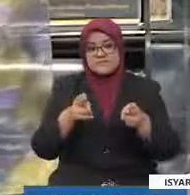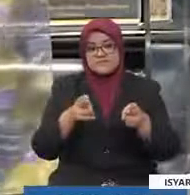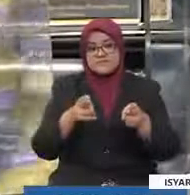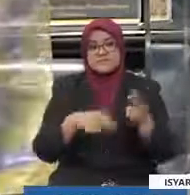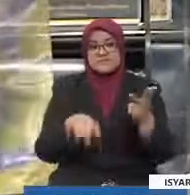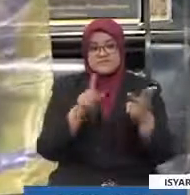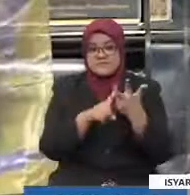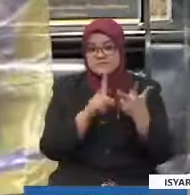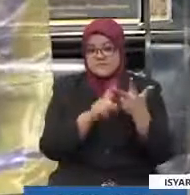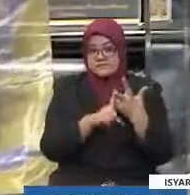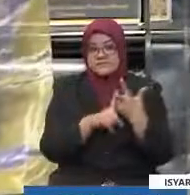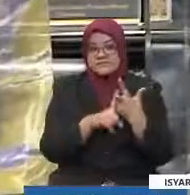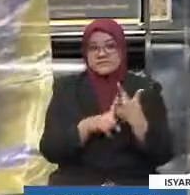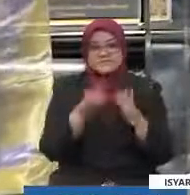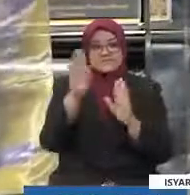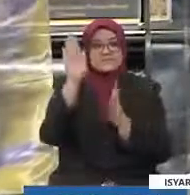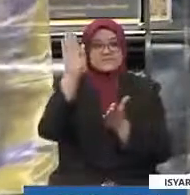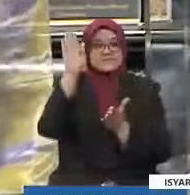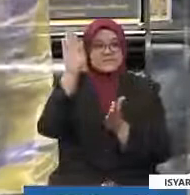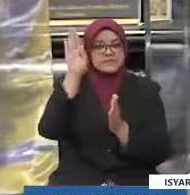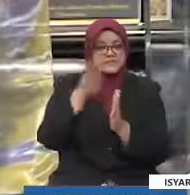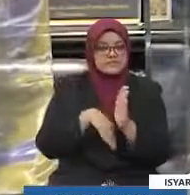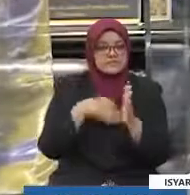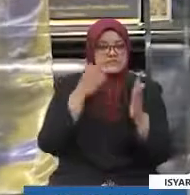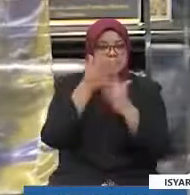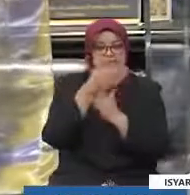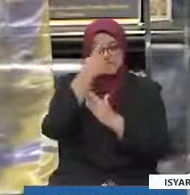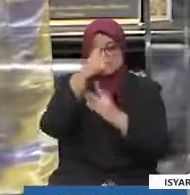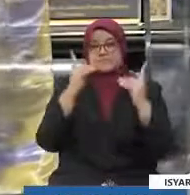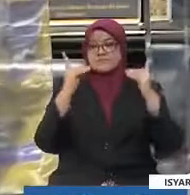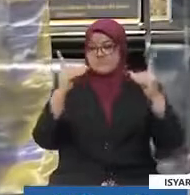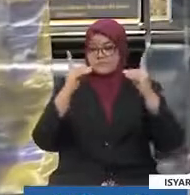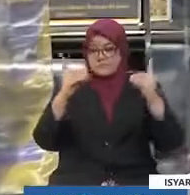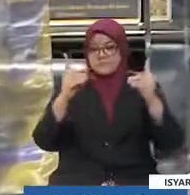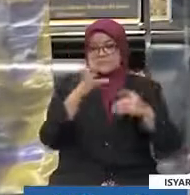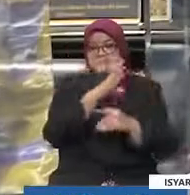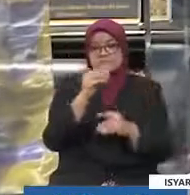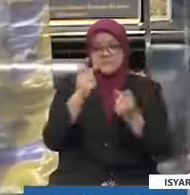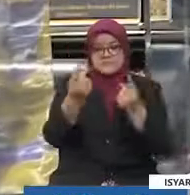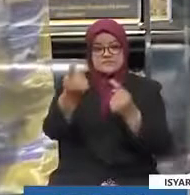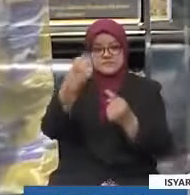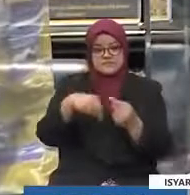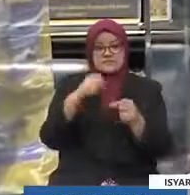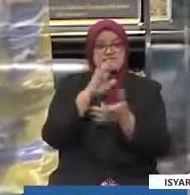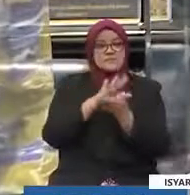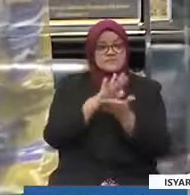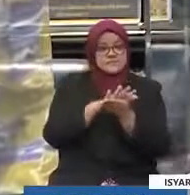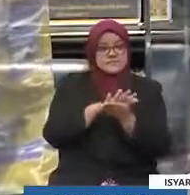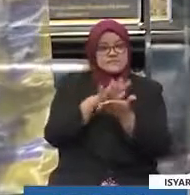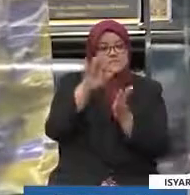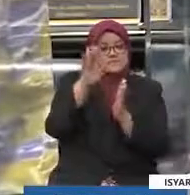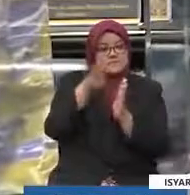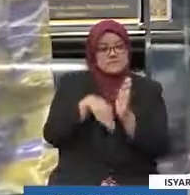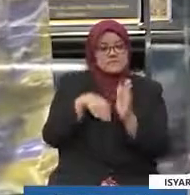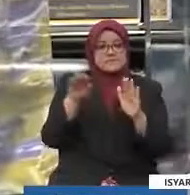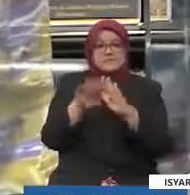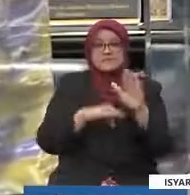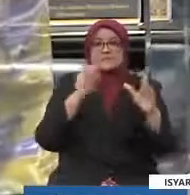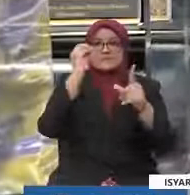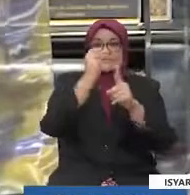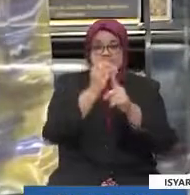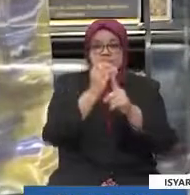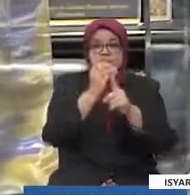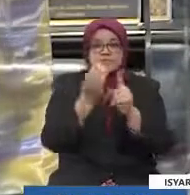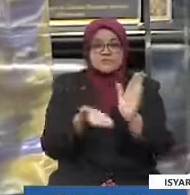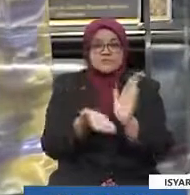bawah faktor 3, iaitu kekurangan akses kepada pendidikan dan kehadiran ke sekolah yang rendah, di bawah